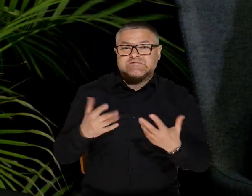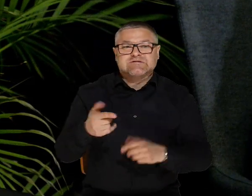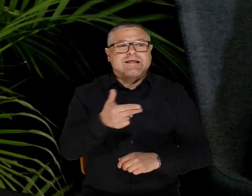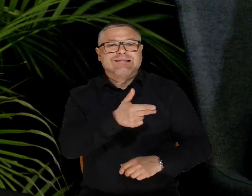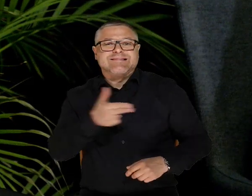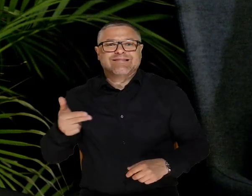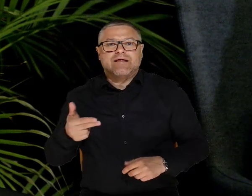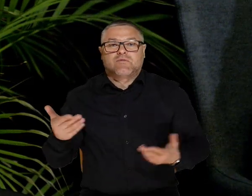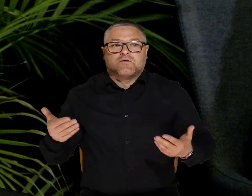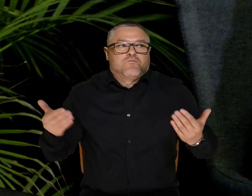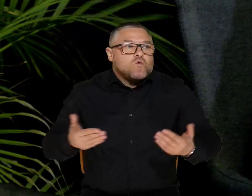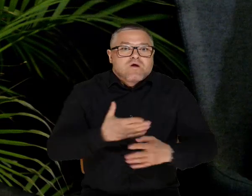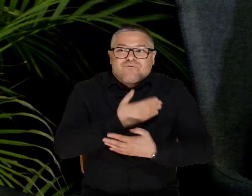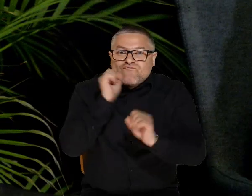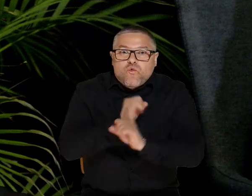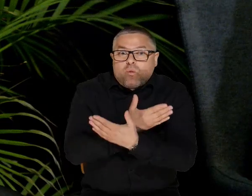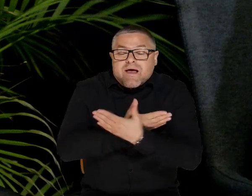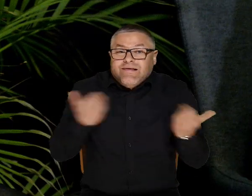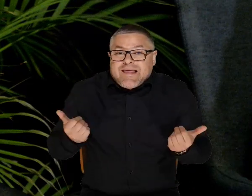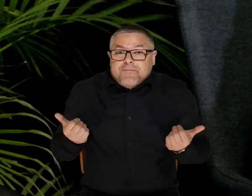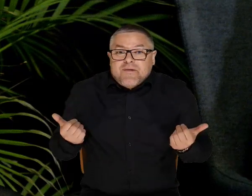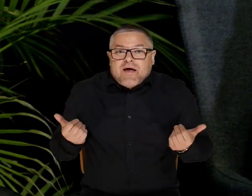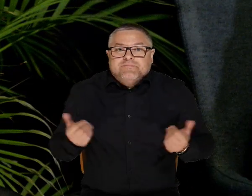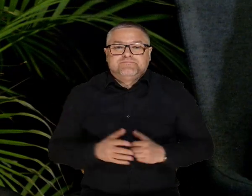temat, który, nie wiem, może nie istnieje, prawda? Więc